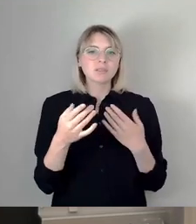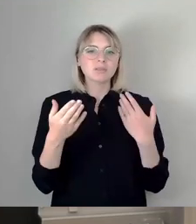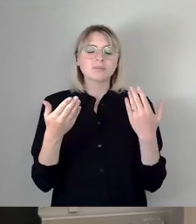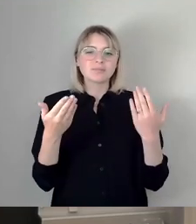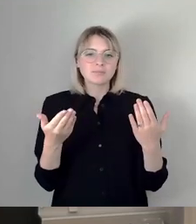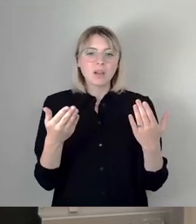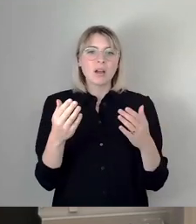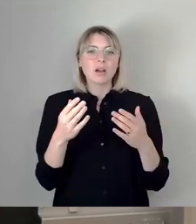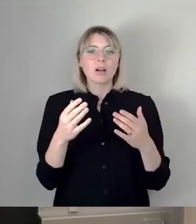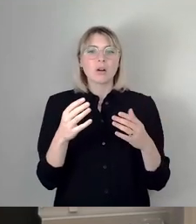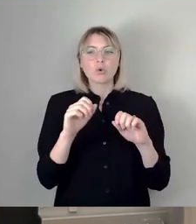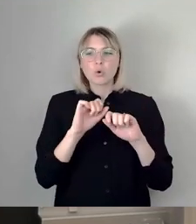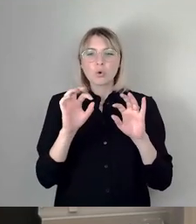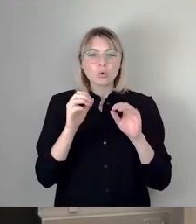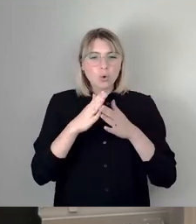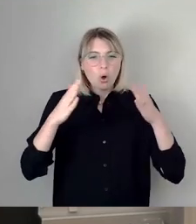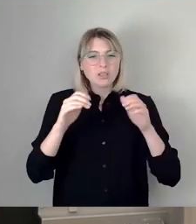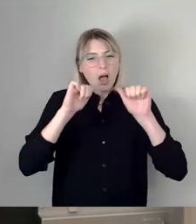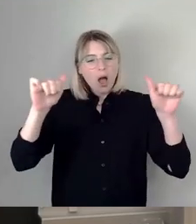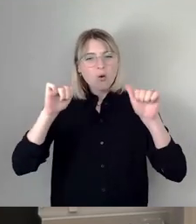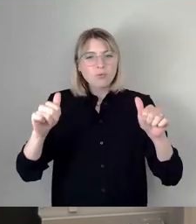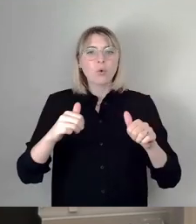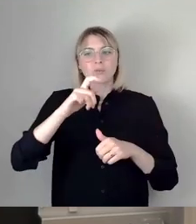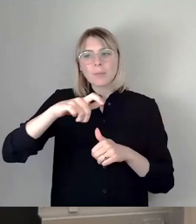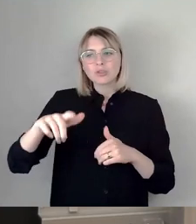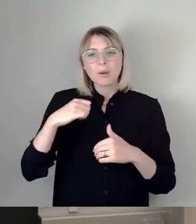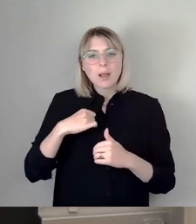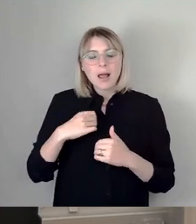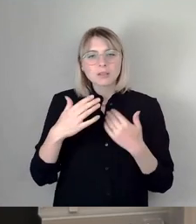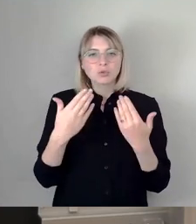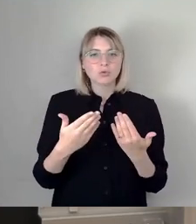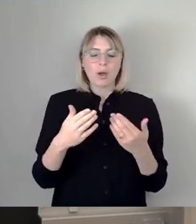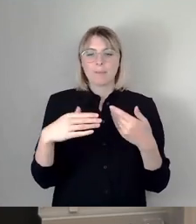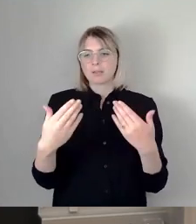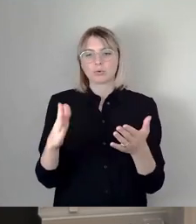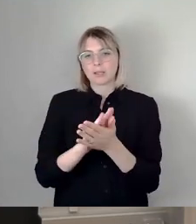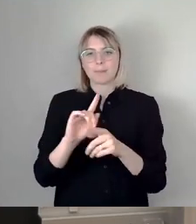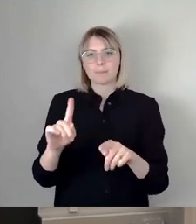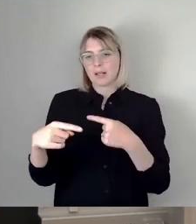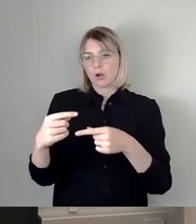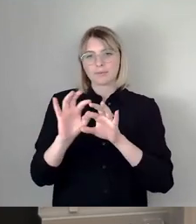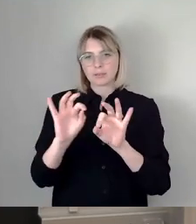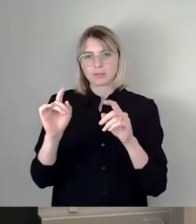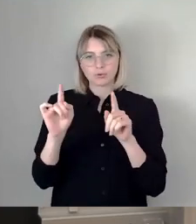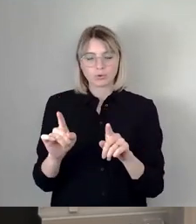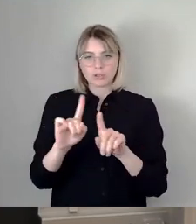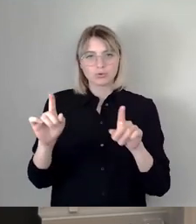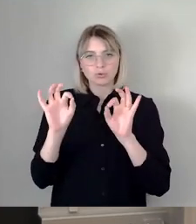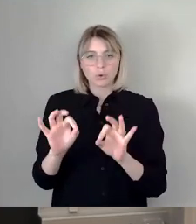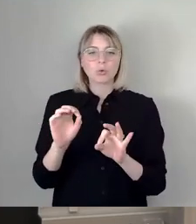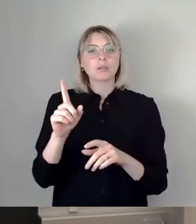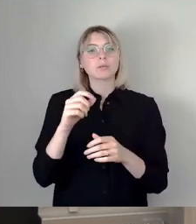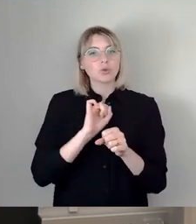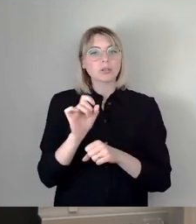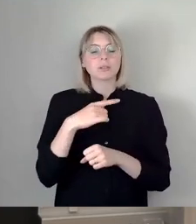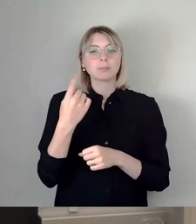Menschen belasten, und dann aber im Prinzip geht es so weiter wie bisher an der Stelle, wo es so nicht sein müsste. Wir stimmen dem Kauf zu, weil das die einzige